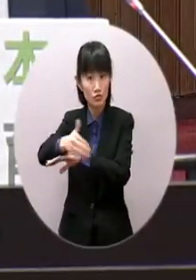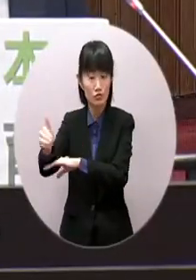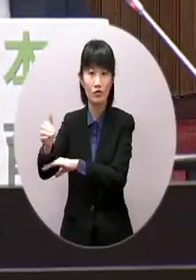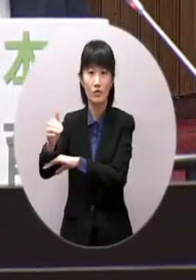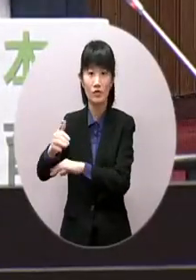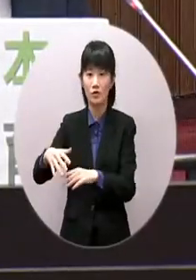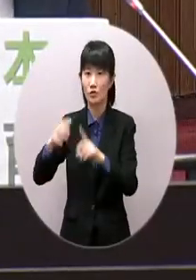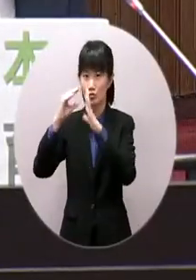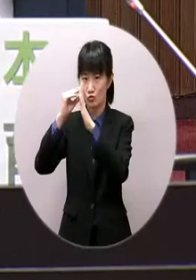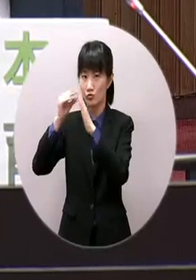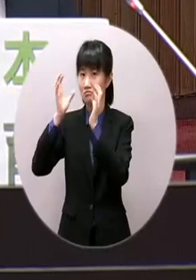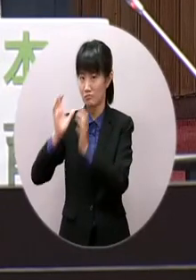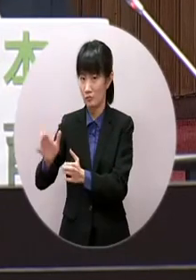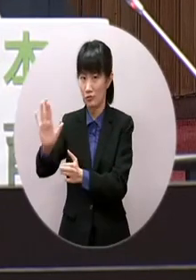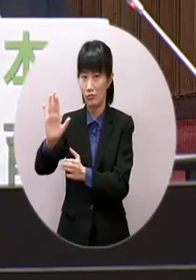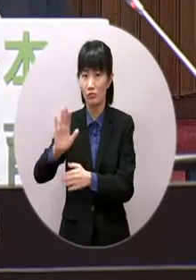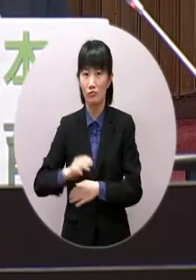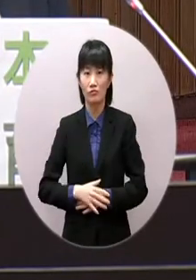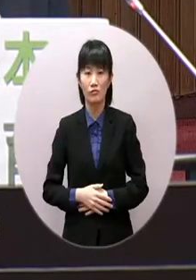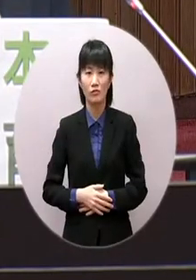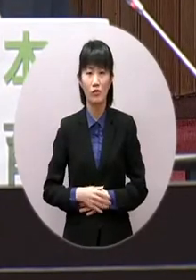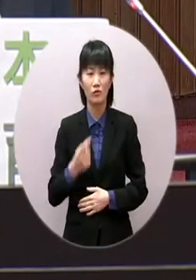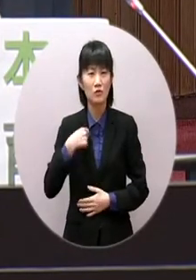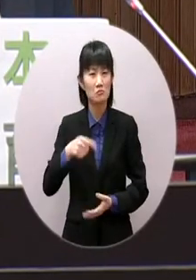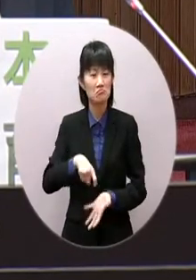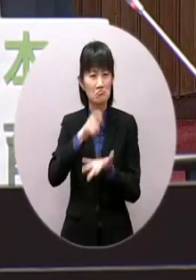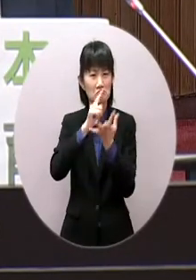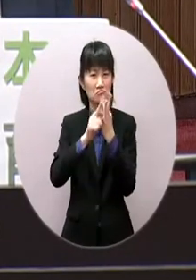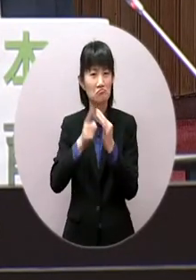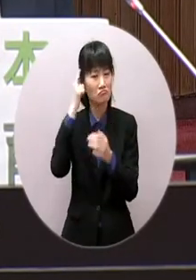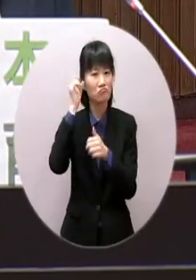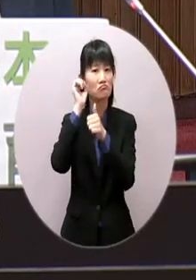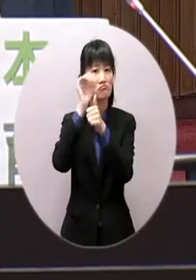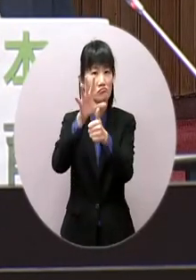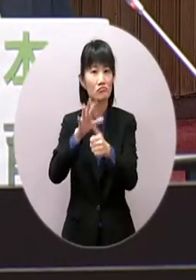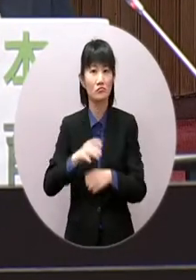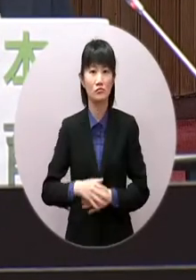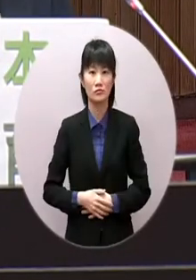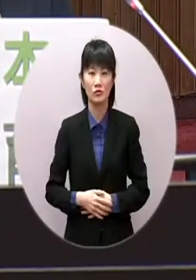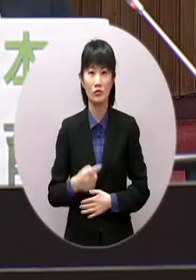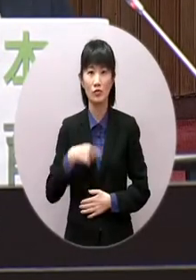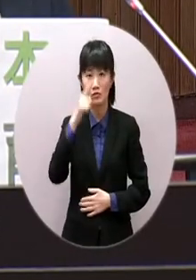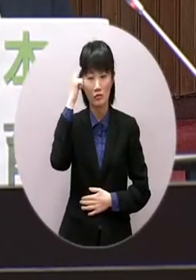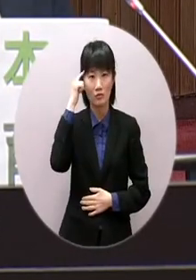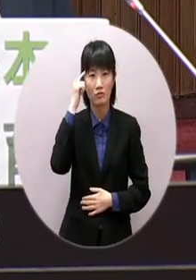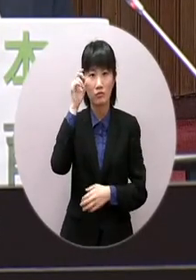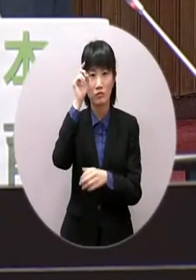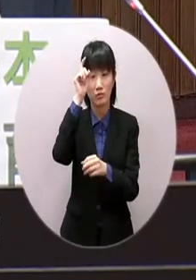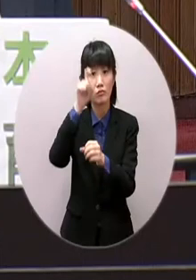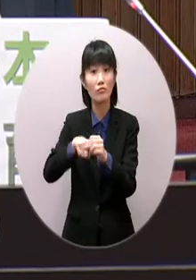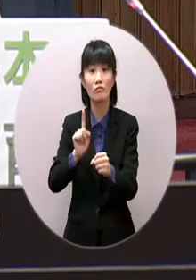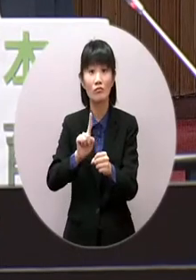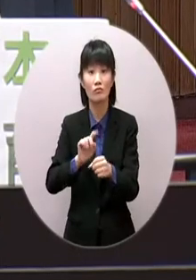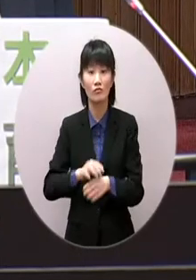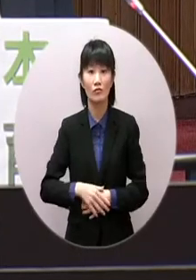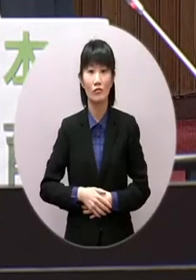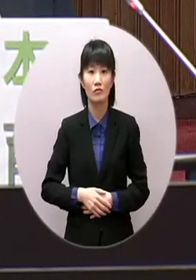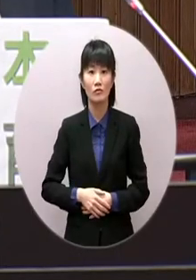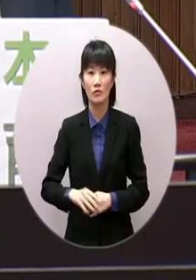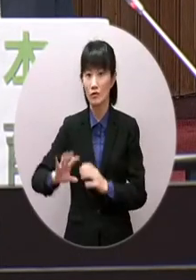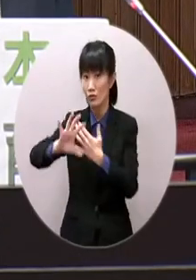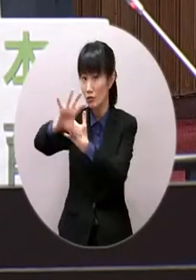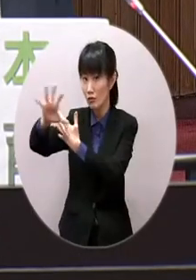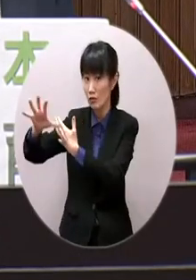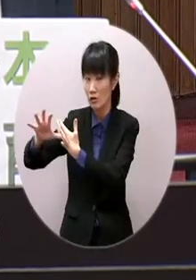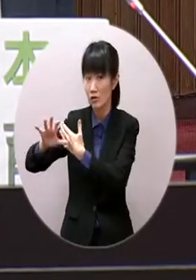啦。今天我之所以会把这些事情提出来，再一次的强调，就是说，我觉得不管是国际